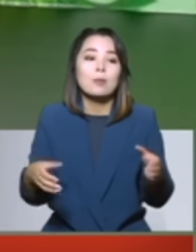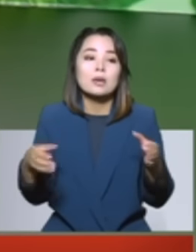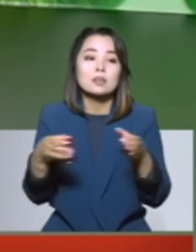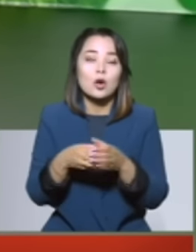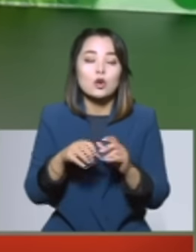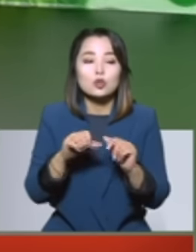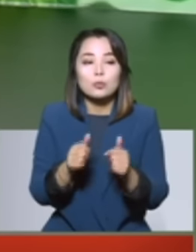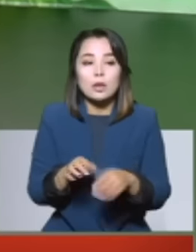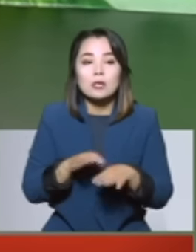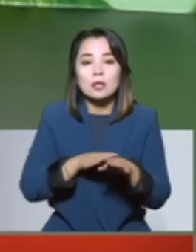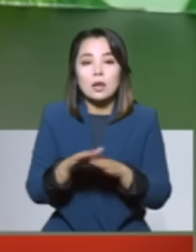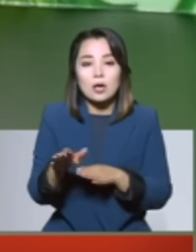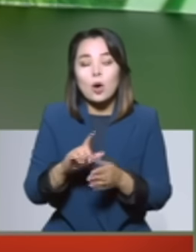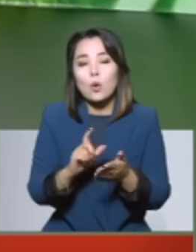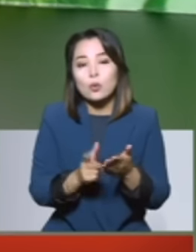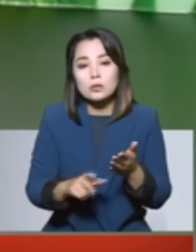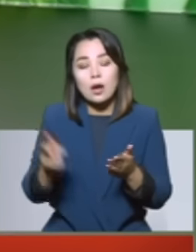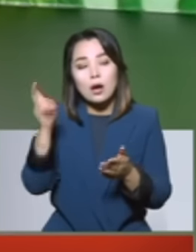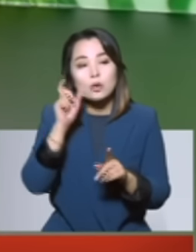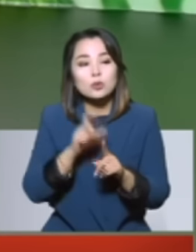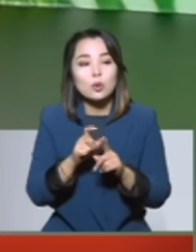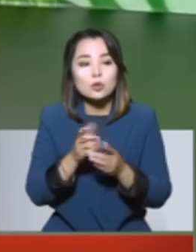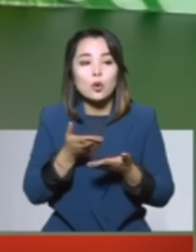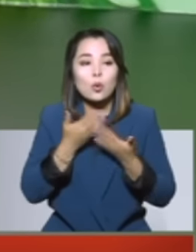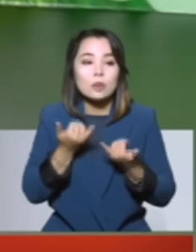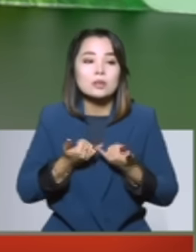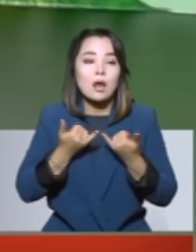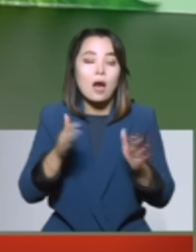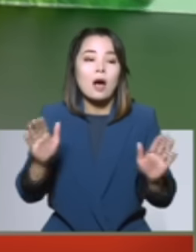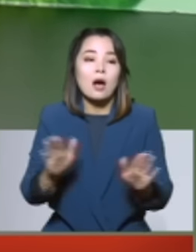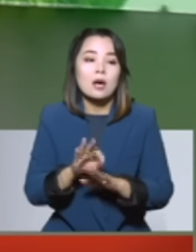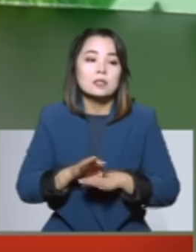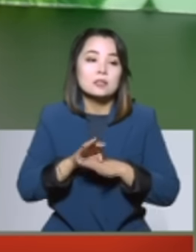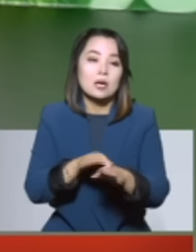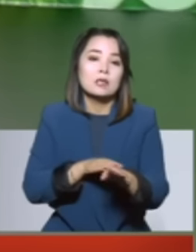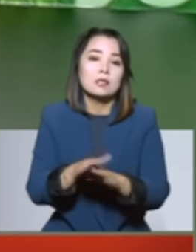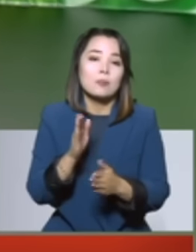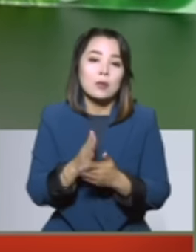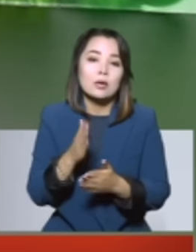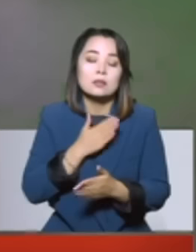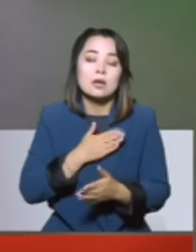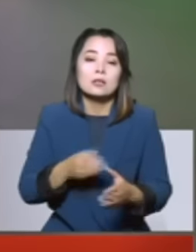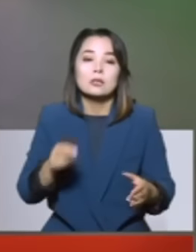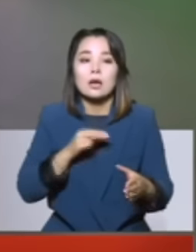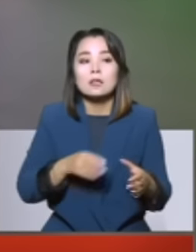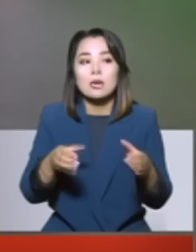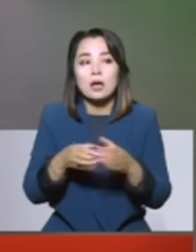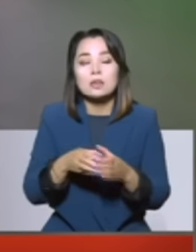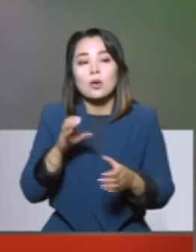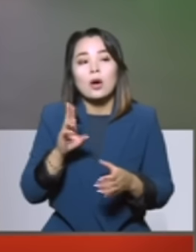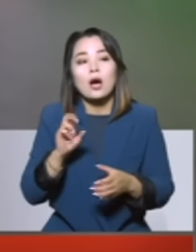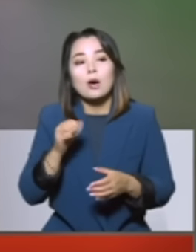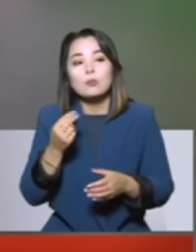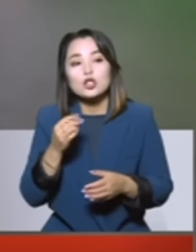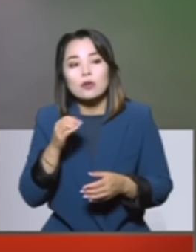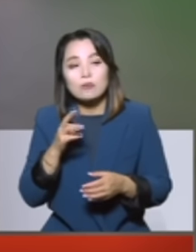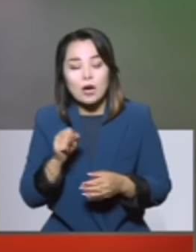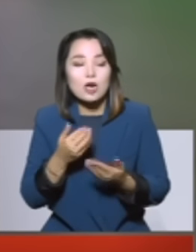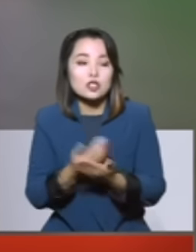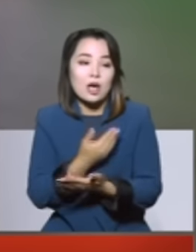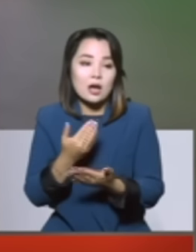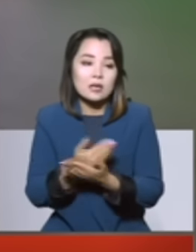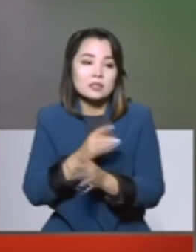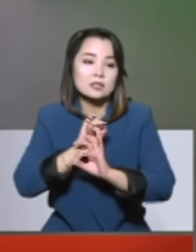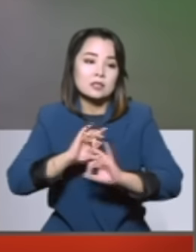ұйымдастырылып, ғұламаның өлеңдерімен қара сөздері оқылып, әндері шырқалуда. Дәл қазір әріптесім Самал Қабышева жағалаудағы жаңалықтарды жеткізуге